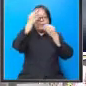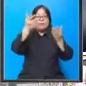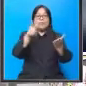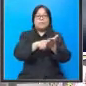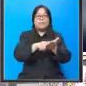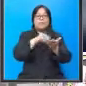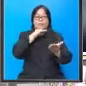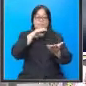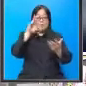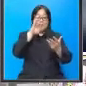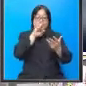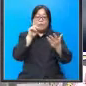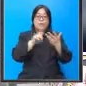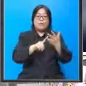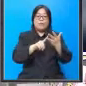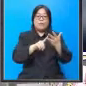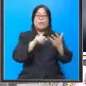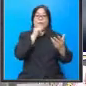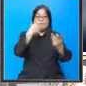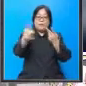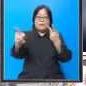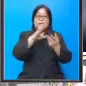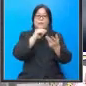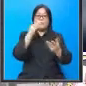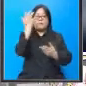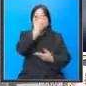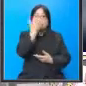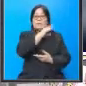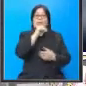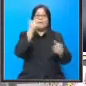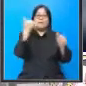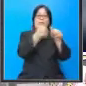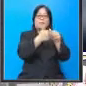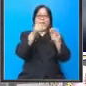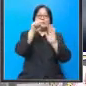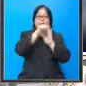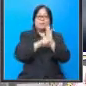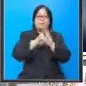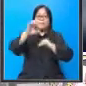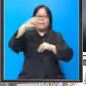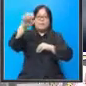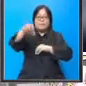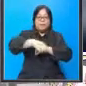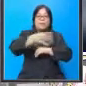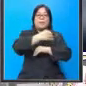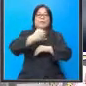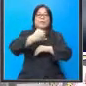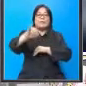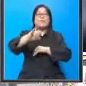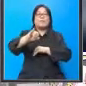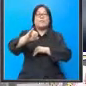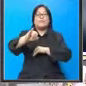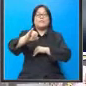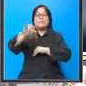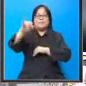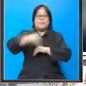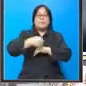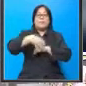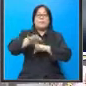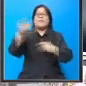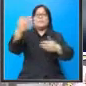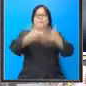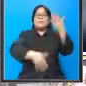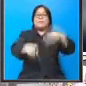dan tidak tepat atau mengelirukan dan tidak patuh syarat import dan eksport nih akhirnya